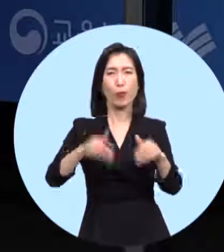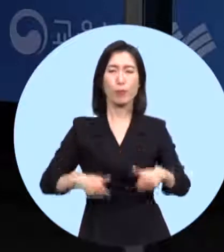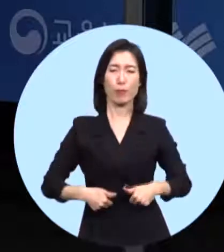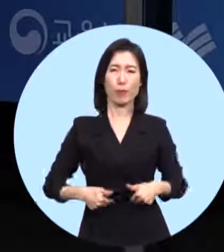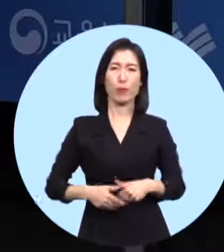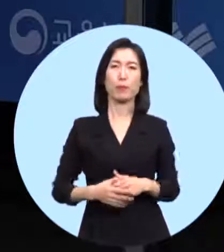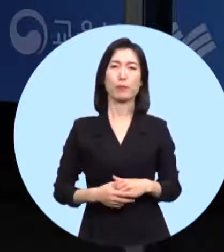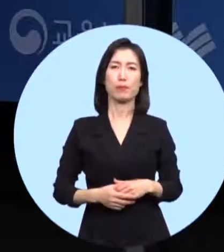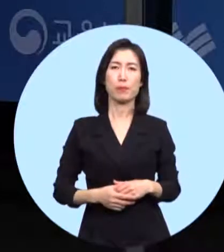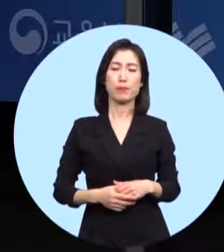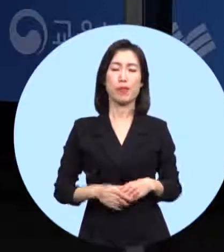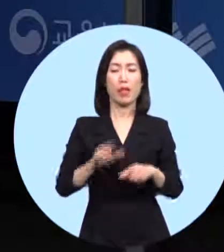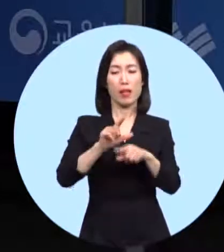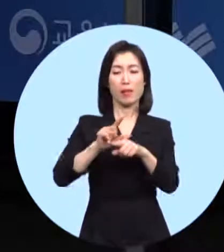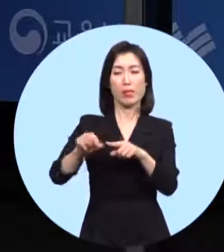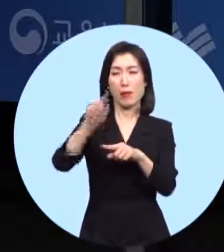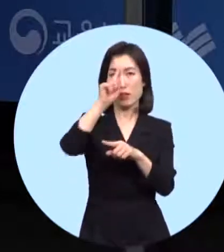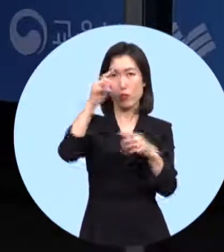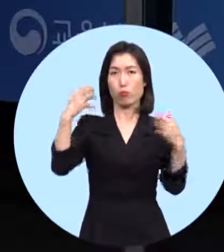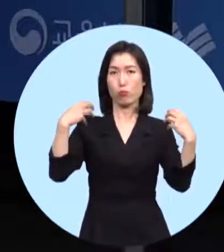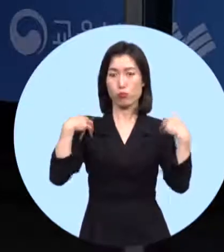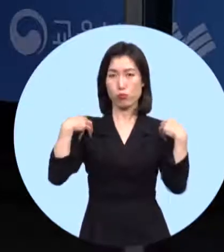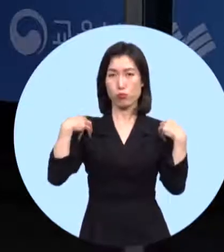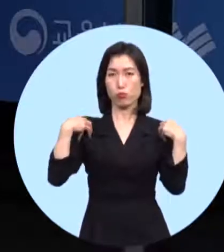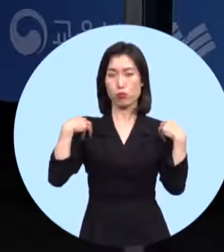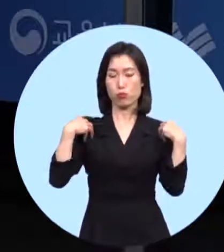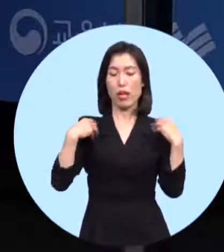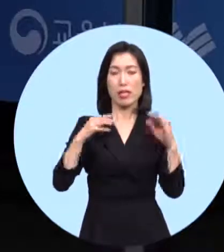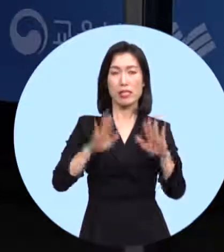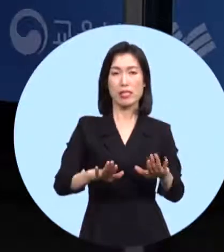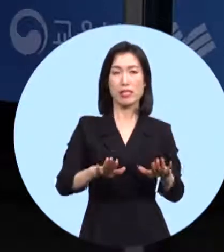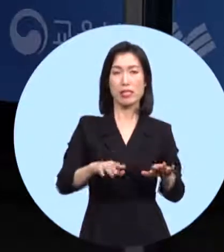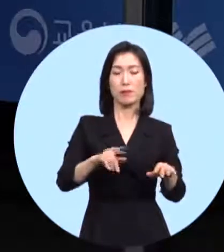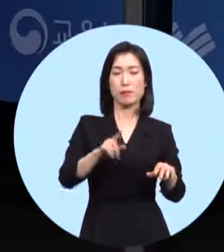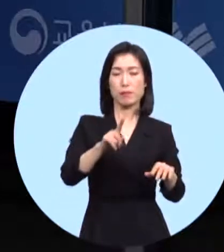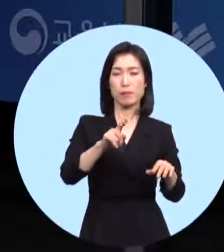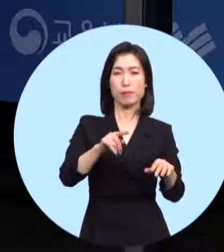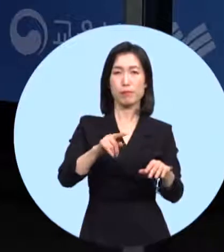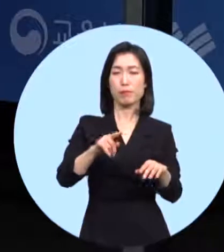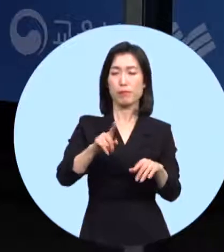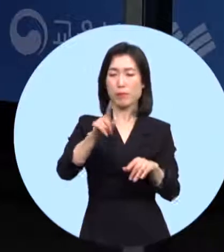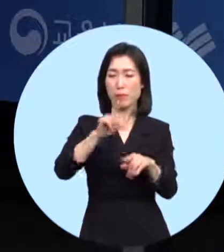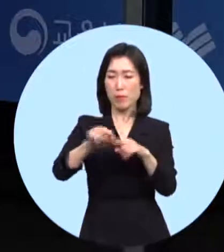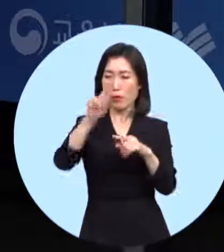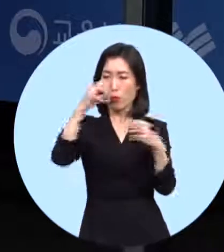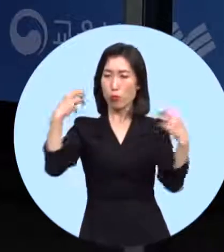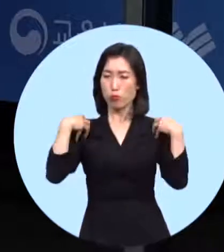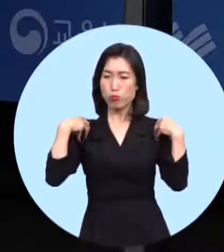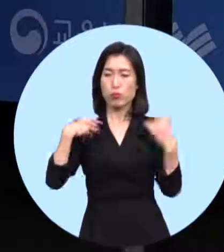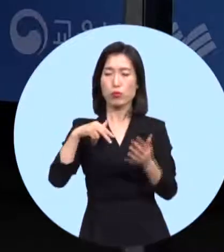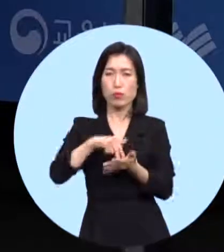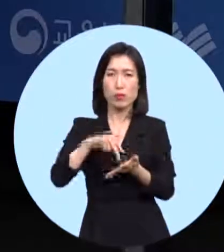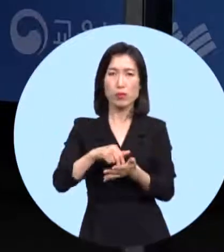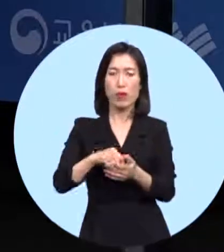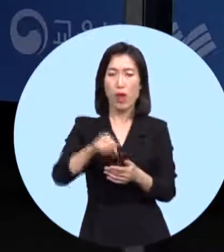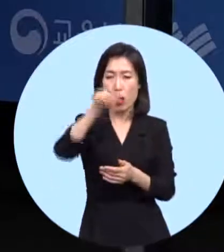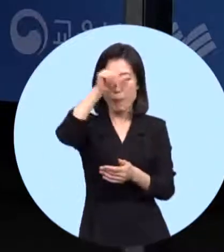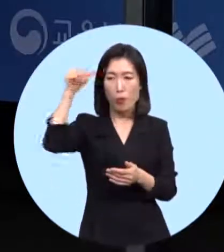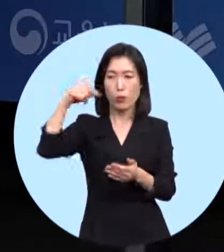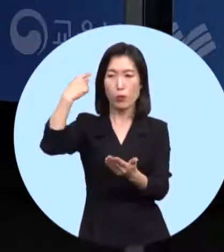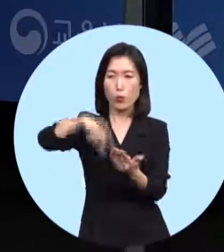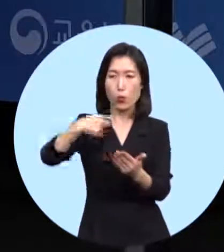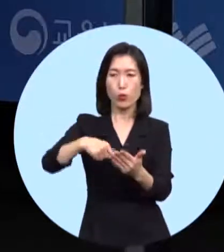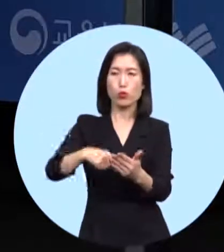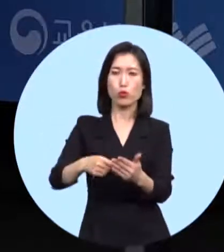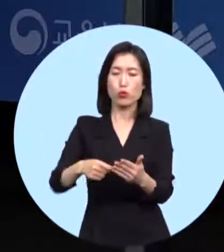봅니다. 지방자치단체가 현행진 제도 안에서는 무엇을 해야 한다라고 얘기가 없습니다. 평생교육을 진흥해야